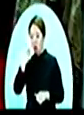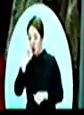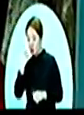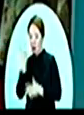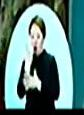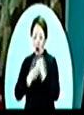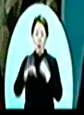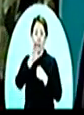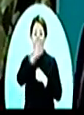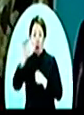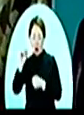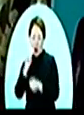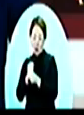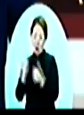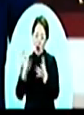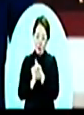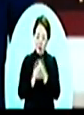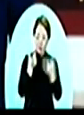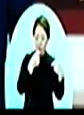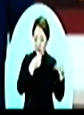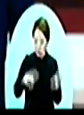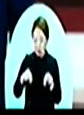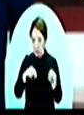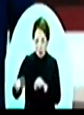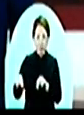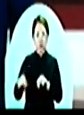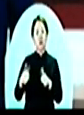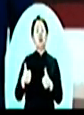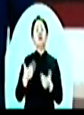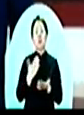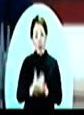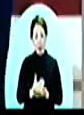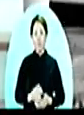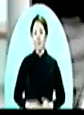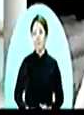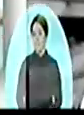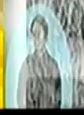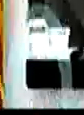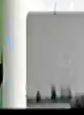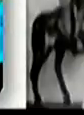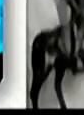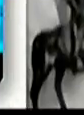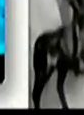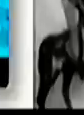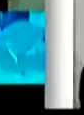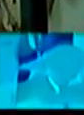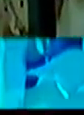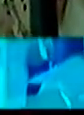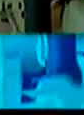байгууллагууд хамтын ажиллагааны гэрээ санамж бичигт гарын үсэг зурсан.